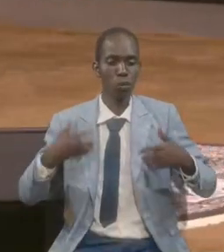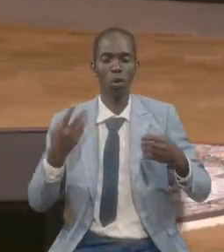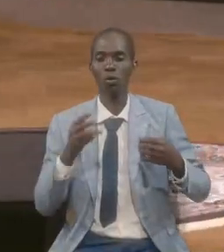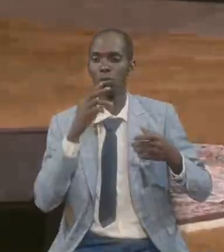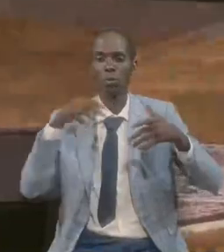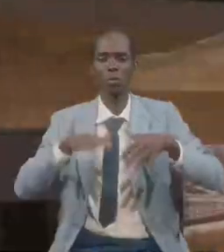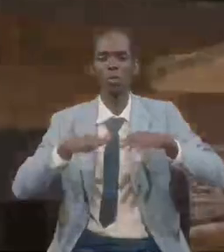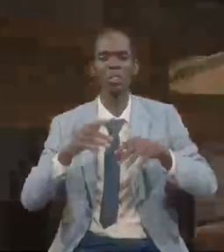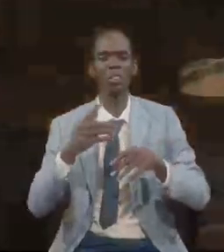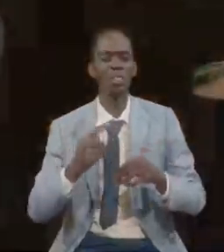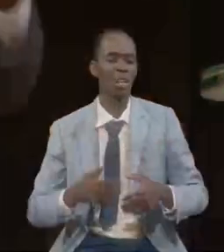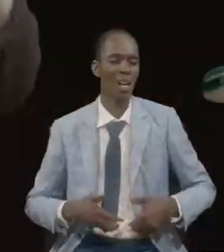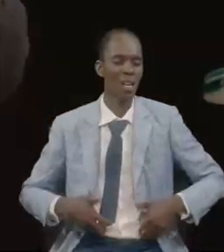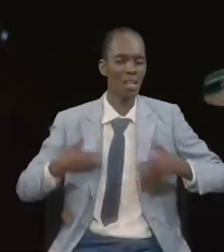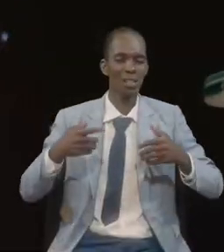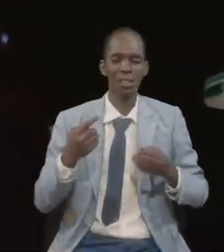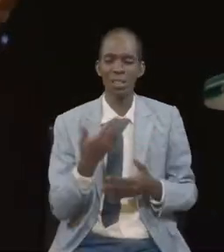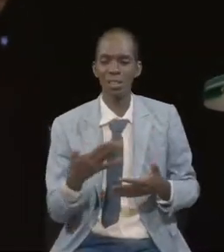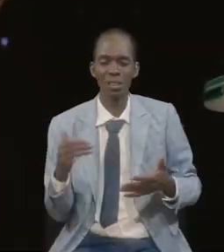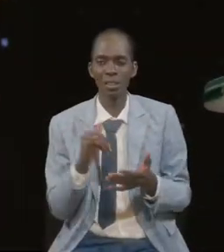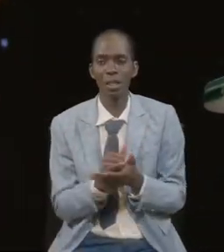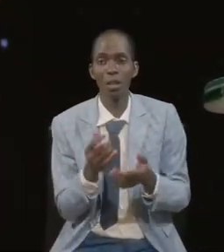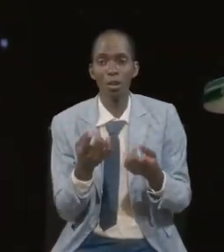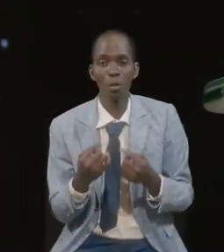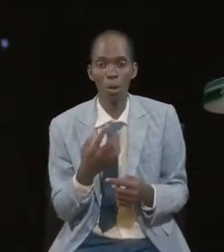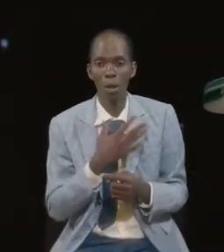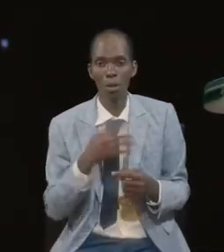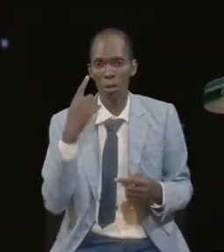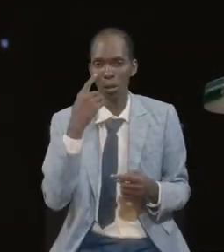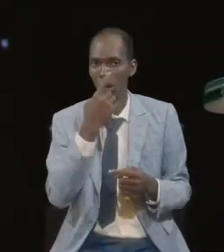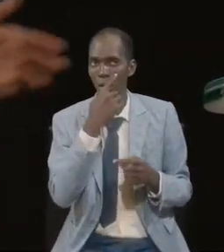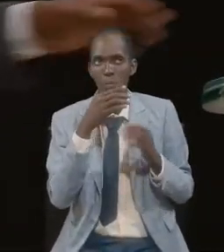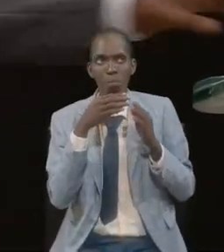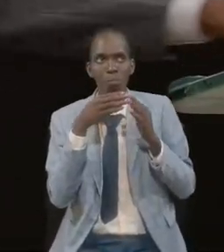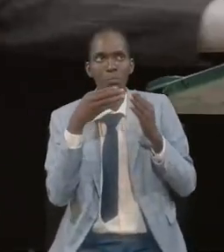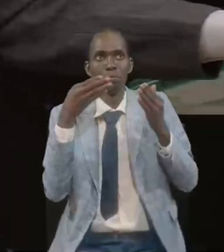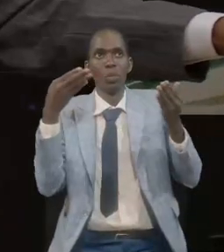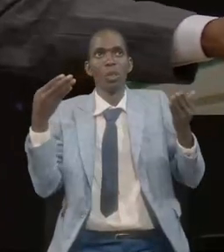colère, les choses qui sortent de lui et ses yeux,